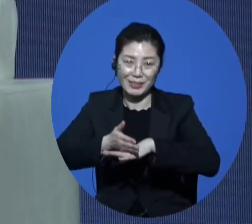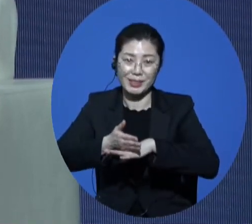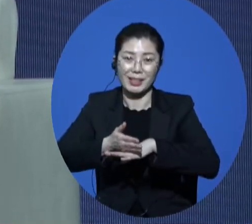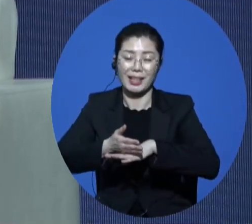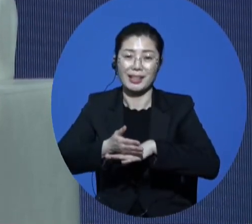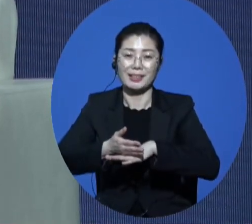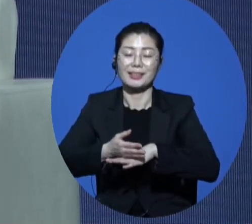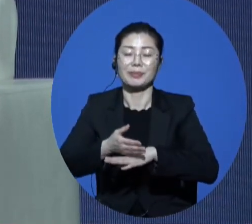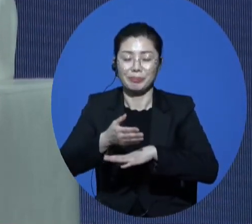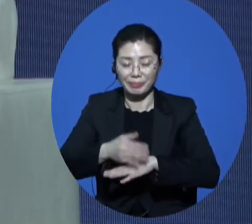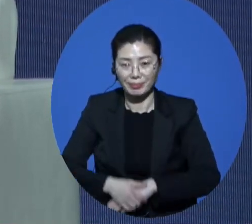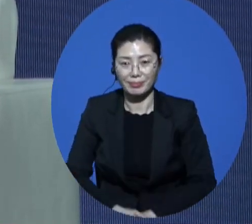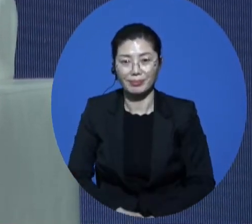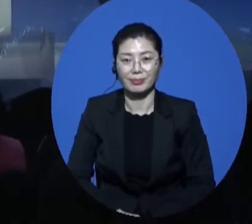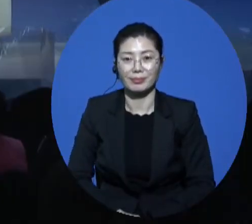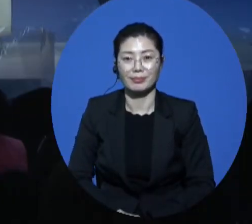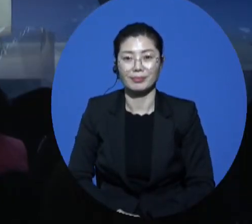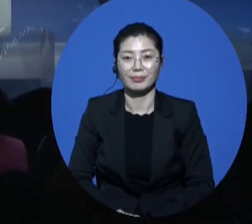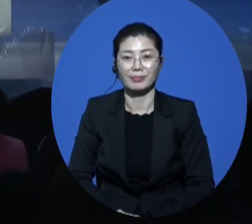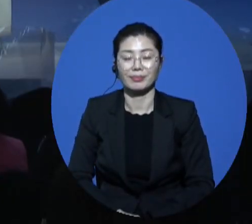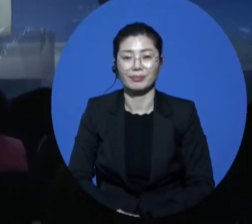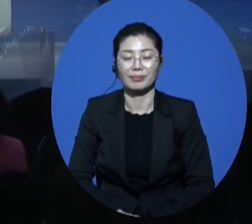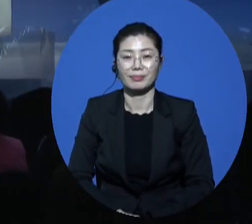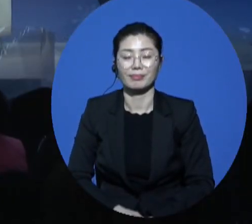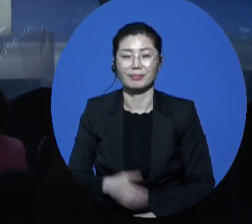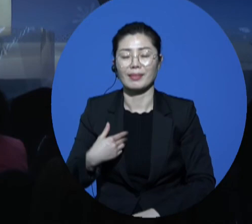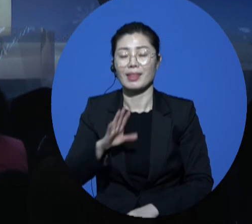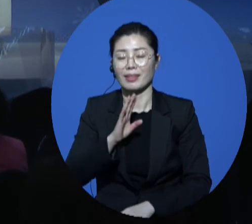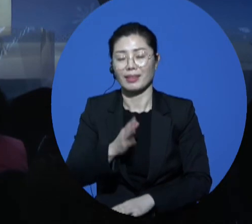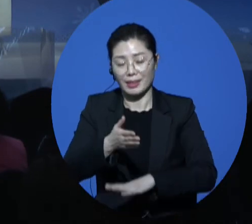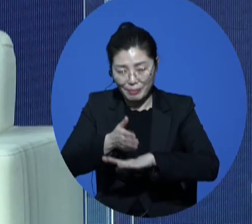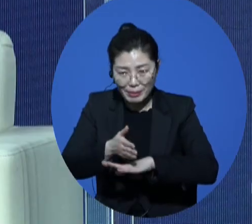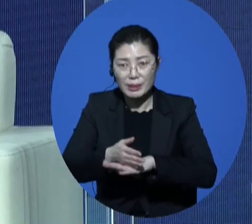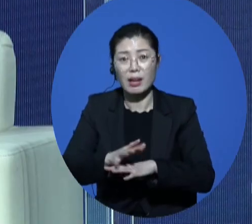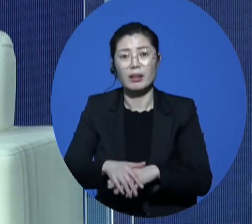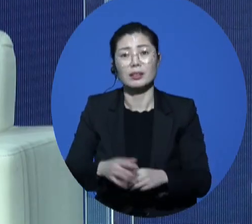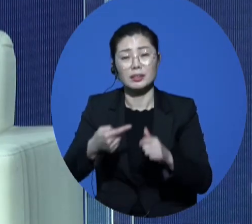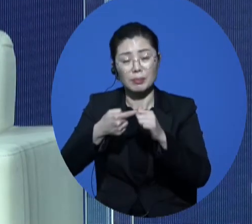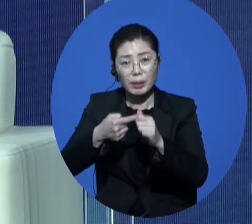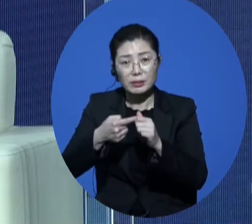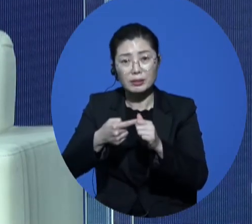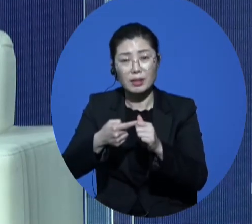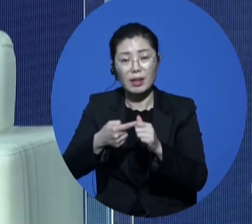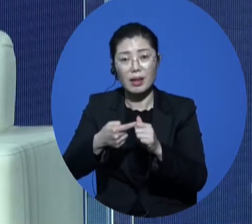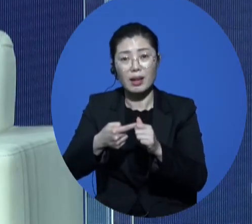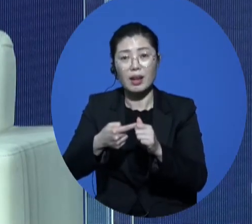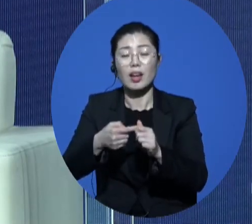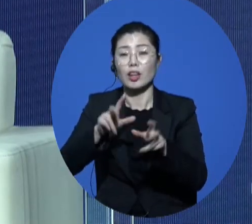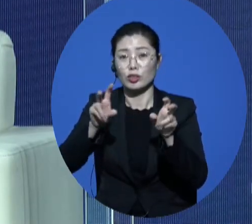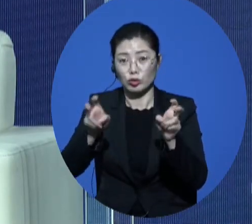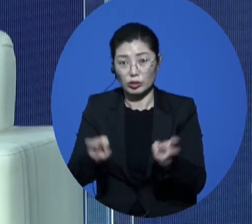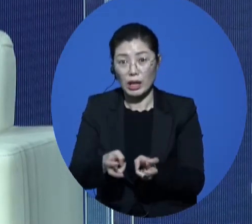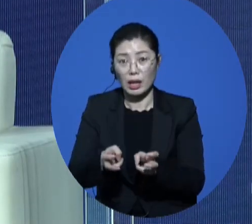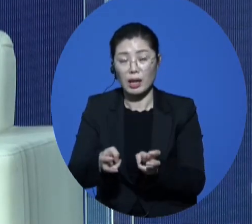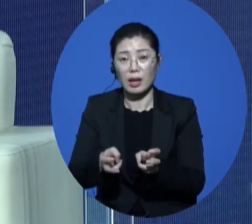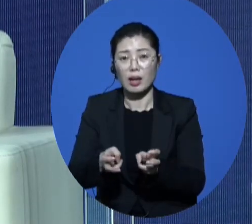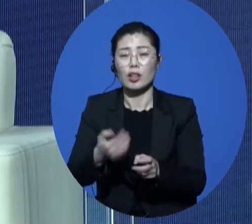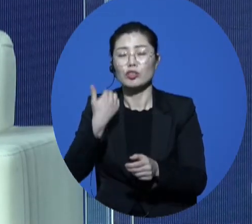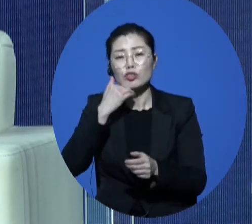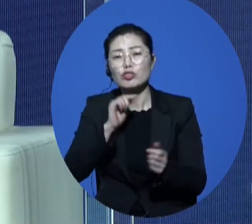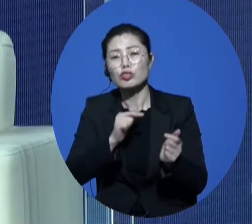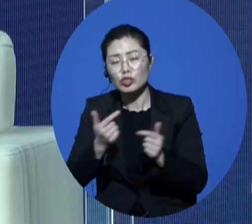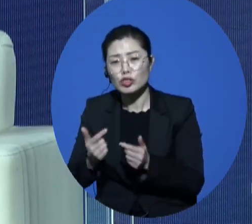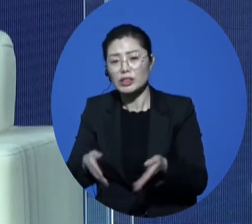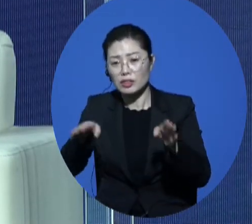뜨겁게 연대하겠습니다. 감사합니다. 네, 감사합니다. 그 첫 번째 분임 세션 첫 번째 주제가 누구도